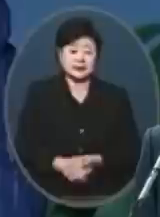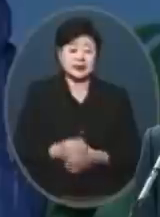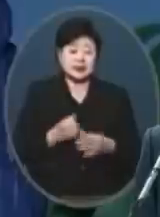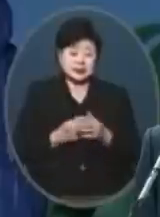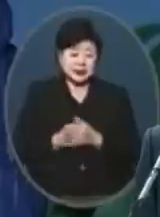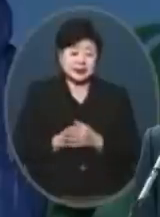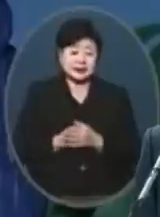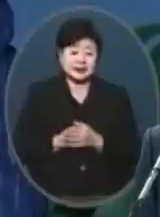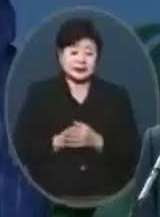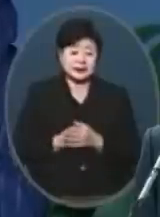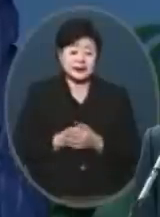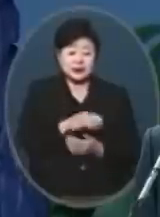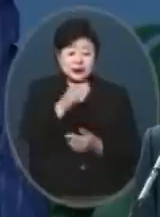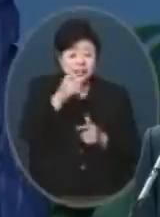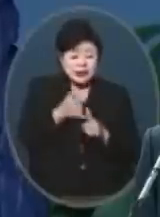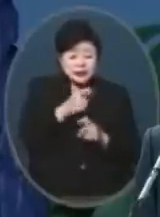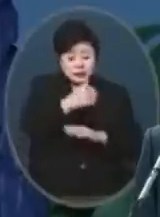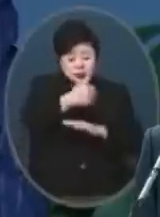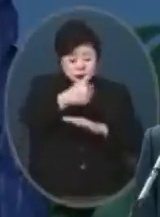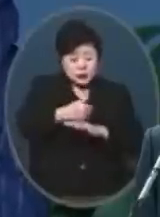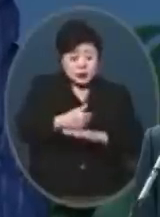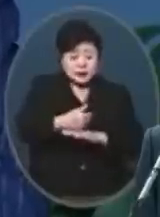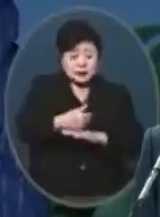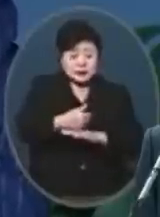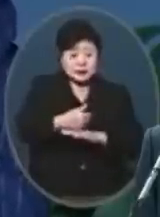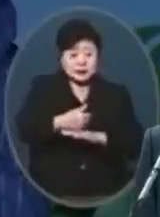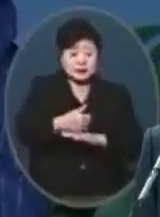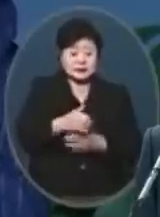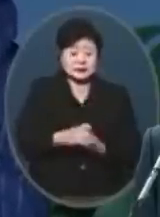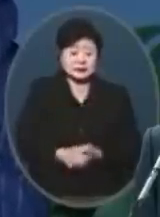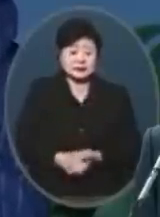그러므로 우리가 예수 그리스도를 믿고